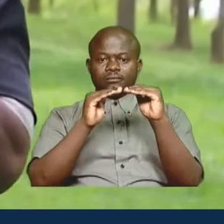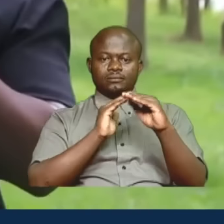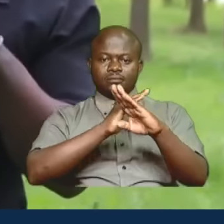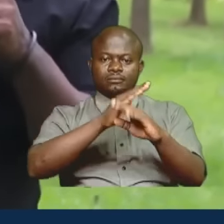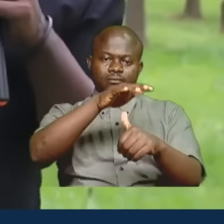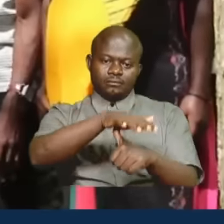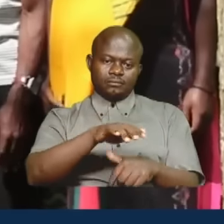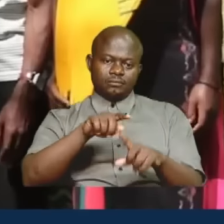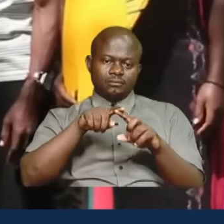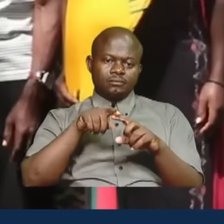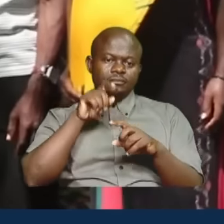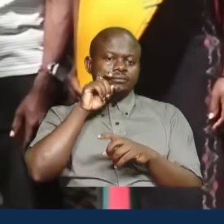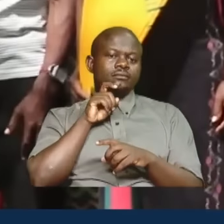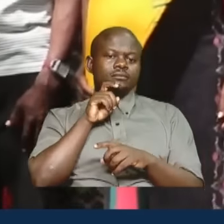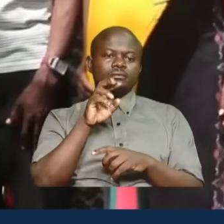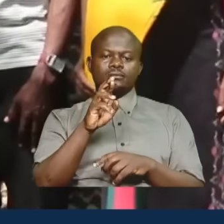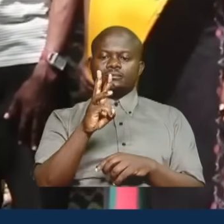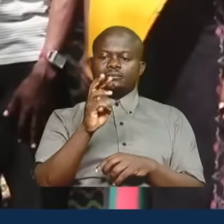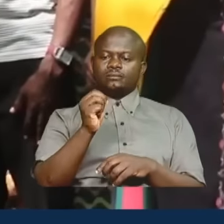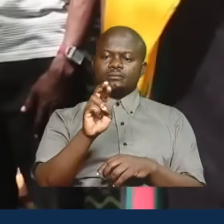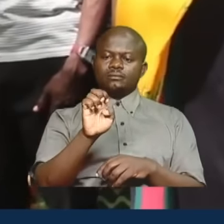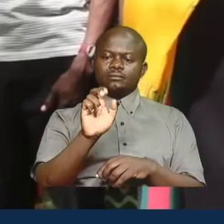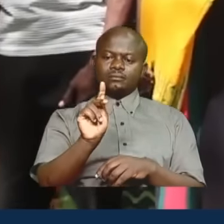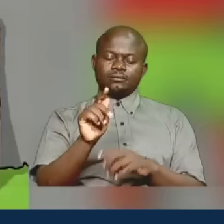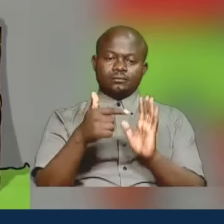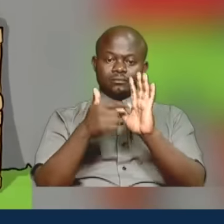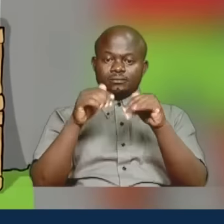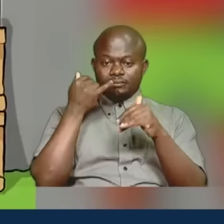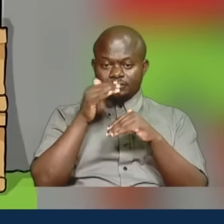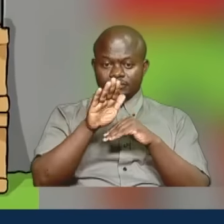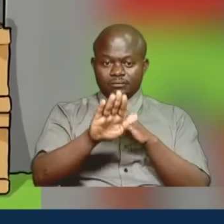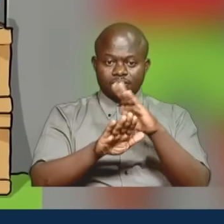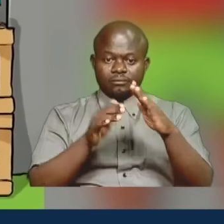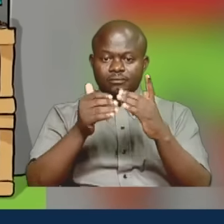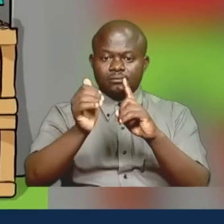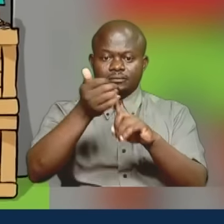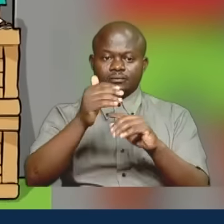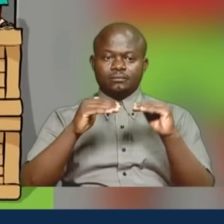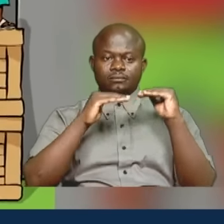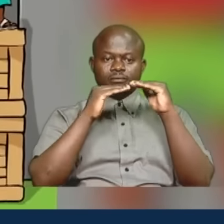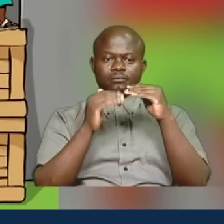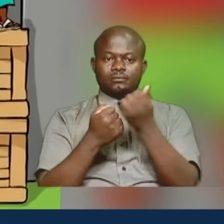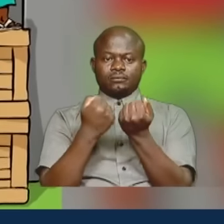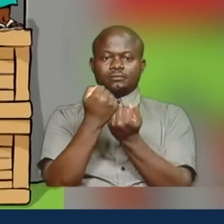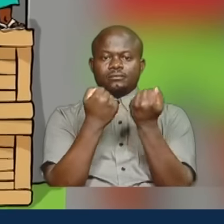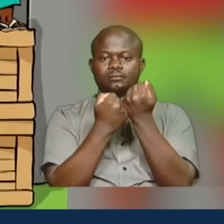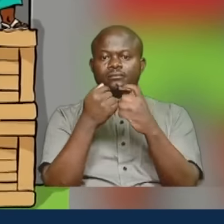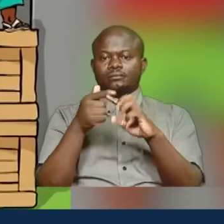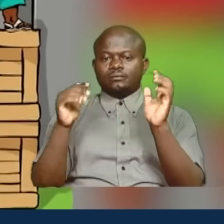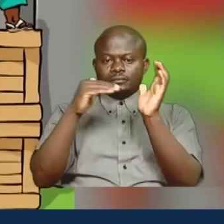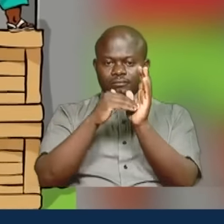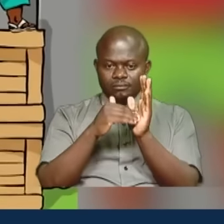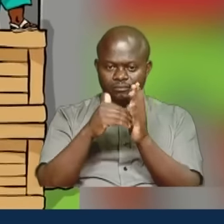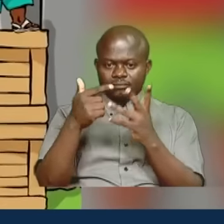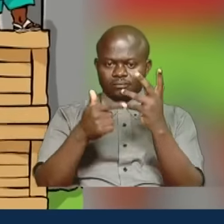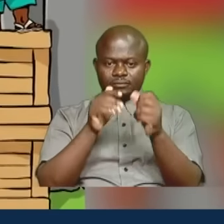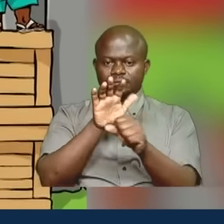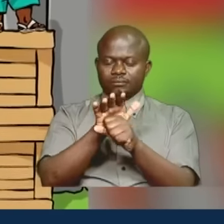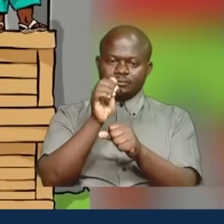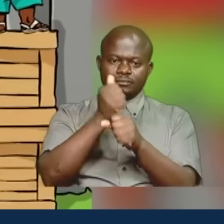ihohoterwa rishingiye ku gitsina rwa mureke ugaragaza ko nubwo hari intambwe imaze guterwa mu buringanire n'ubwuzuzanye hakiri byinshi byo gukora kugira